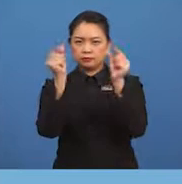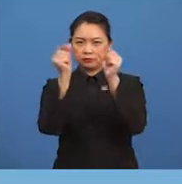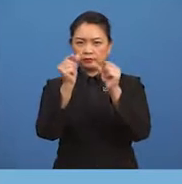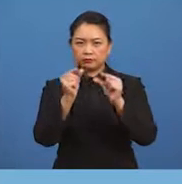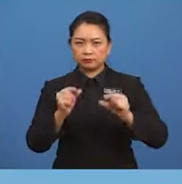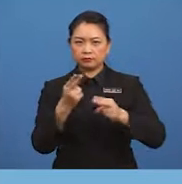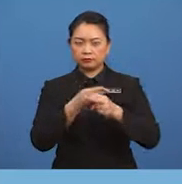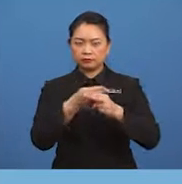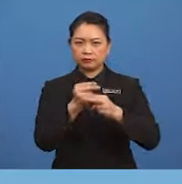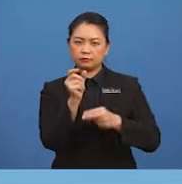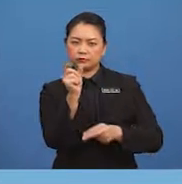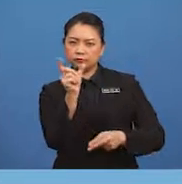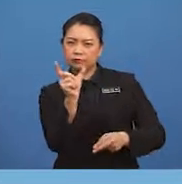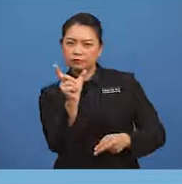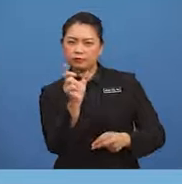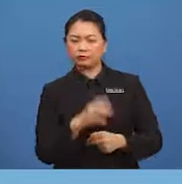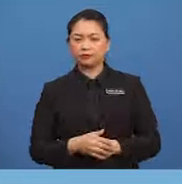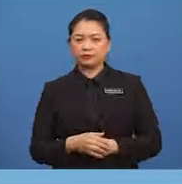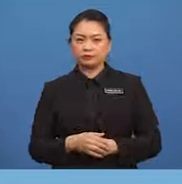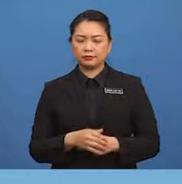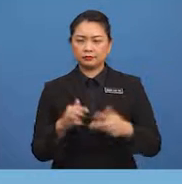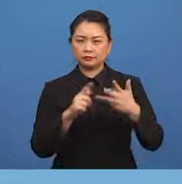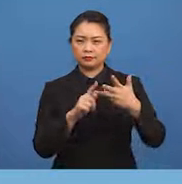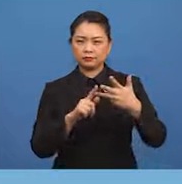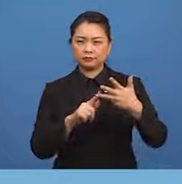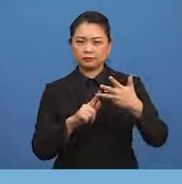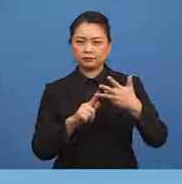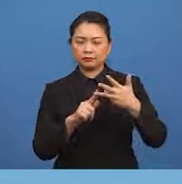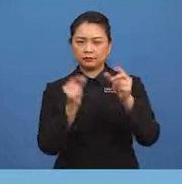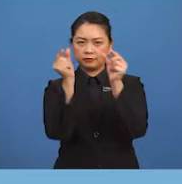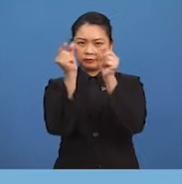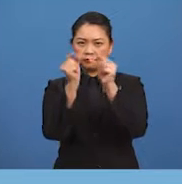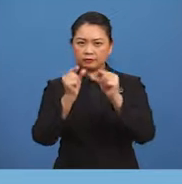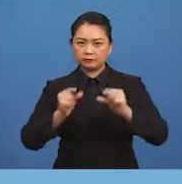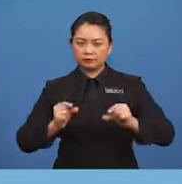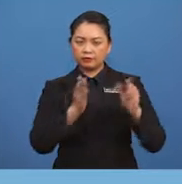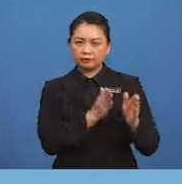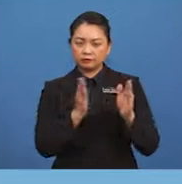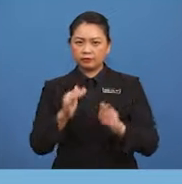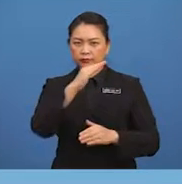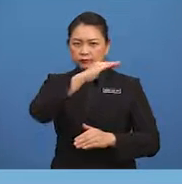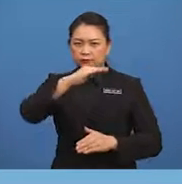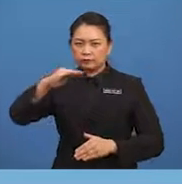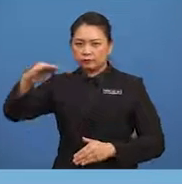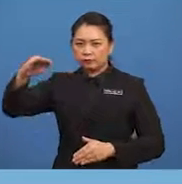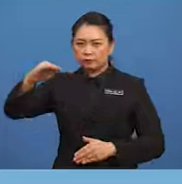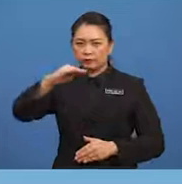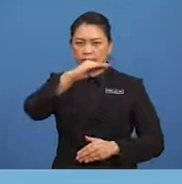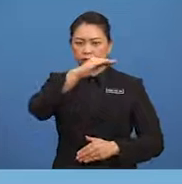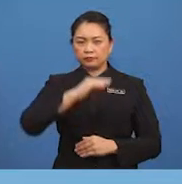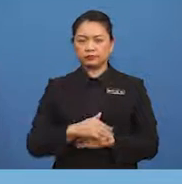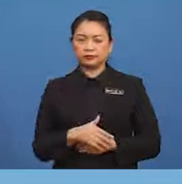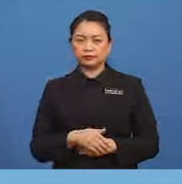Kromosom memendek dan menebar. Dan D. Kromosom tersusun di satah